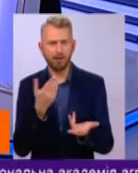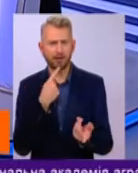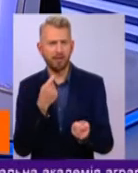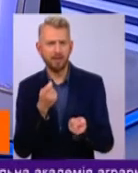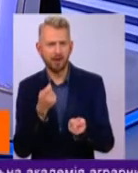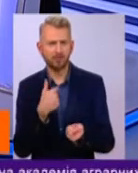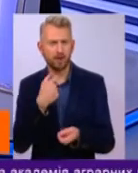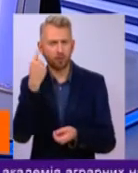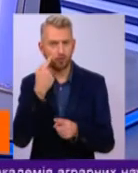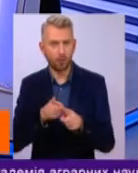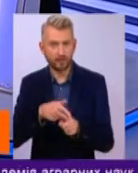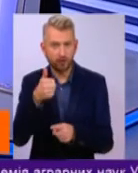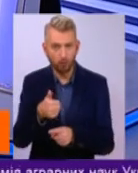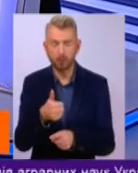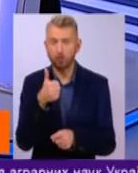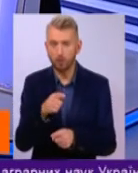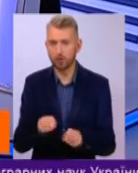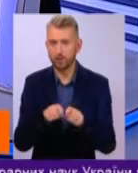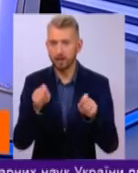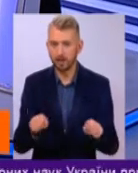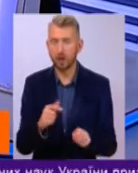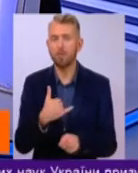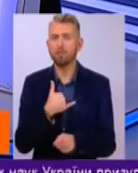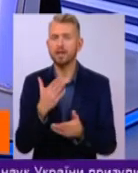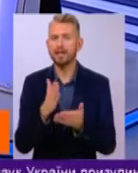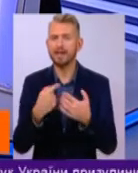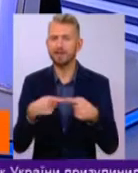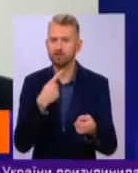думаю, що це добре, і добре, що відкрили. Але в мене є інше